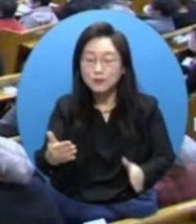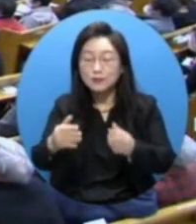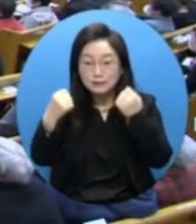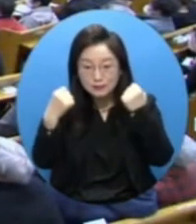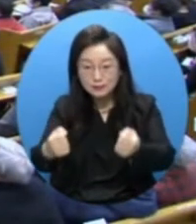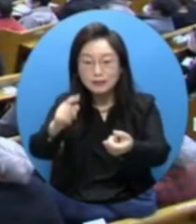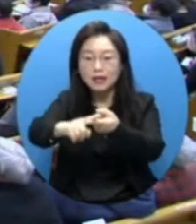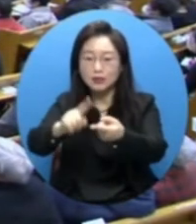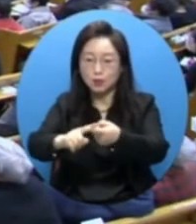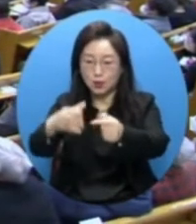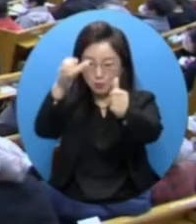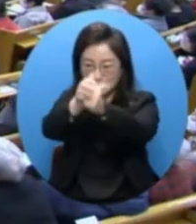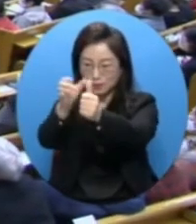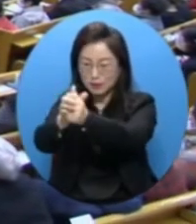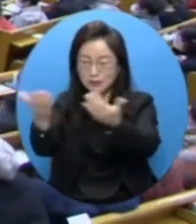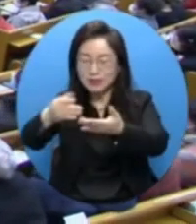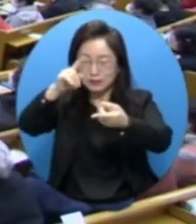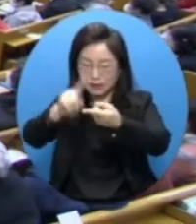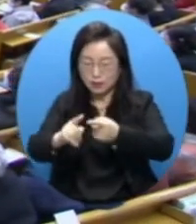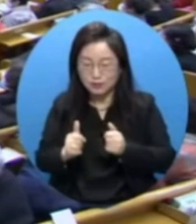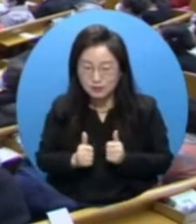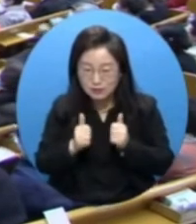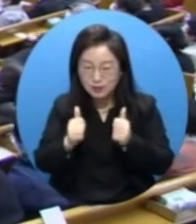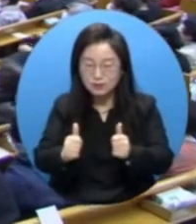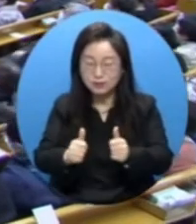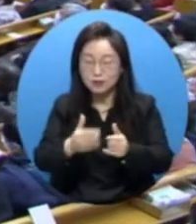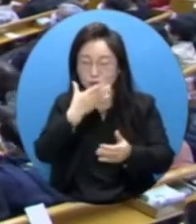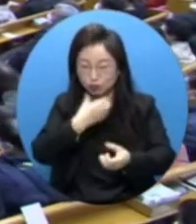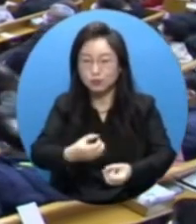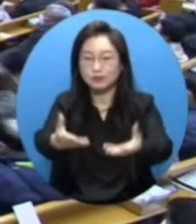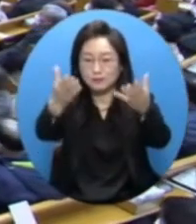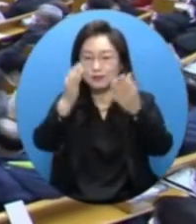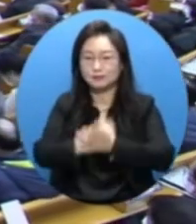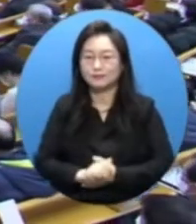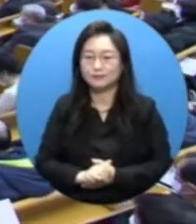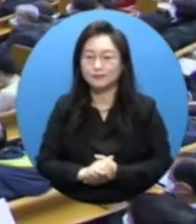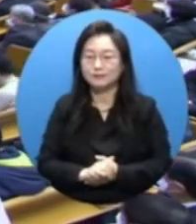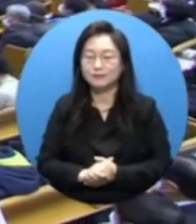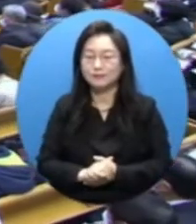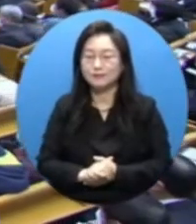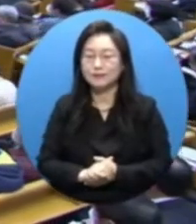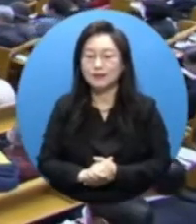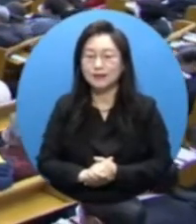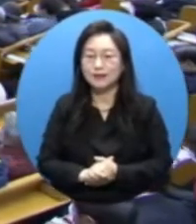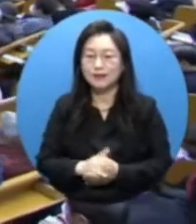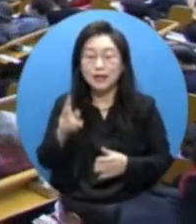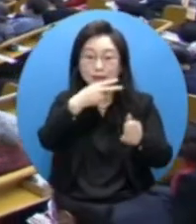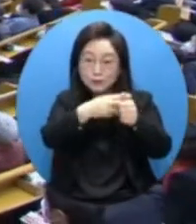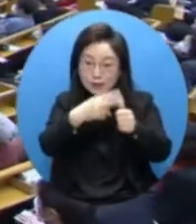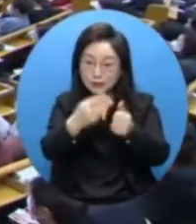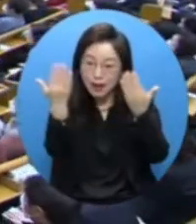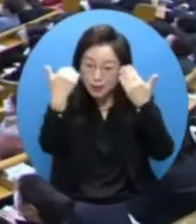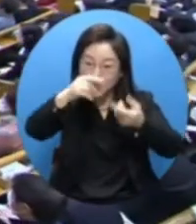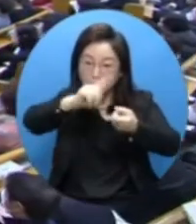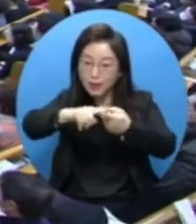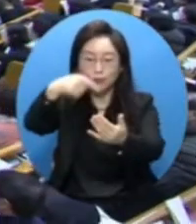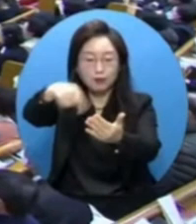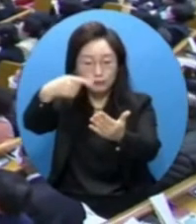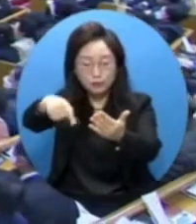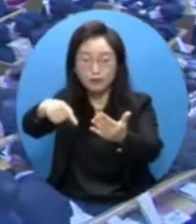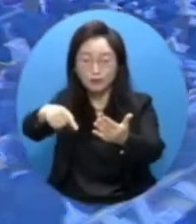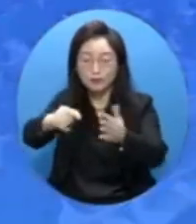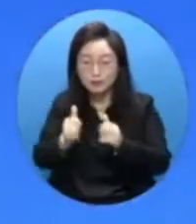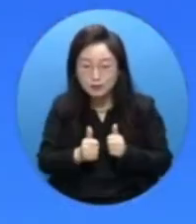믿는 곳에서 맡은 일에 최선을 다하는 여러분 모두가 되기를 주님으로 축원합니다 선생님은 학교에서 가르치기를 최선을 다해야